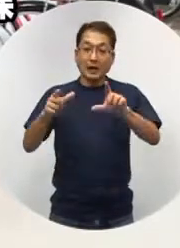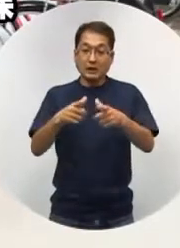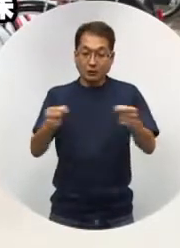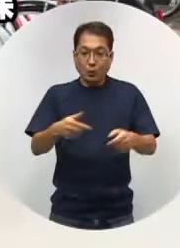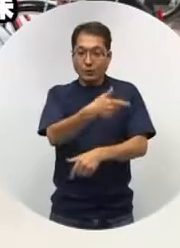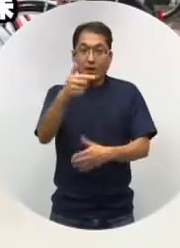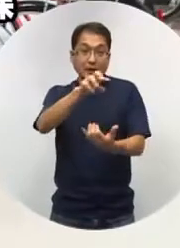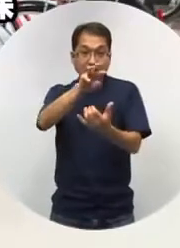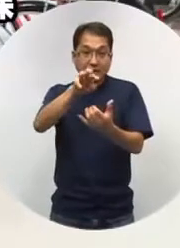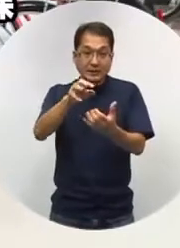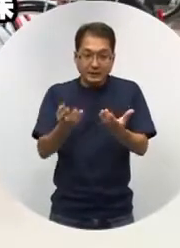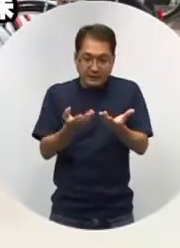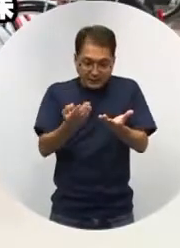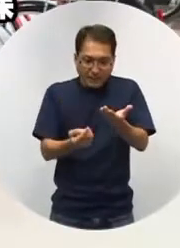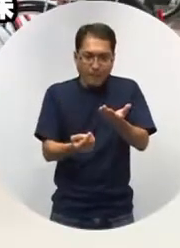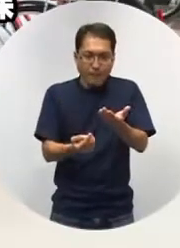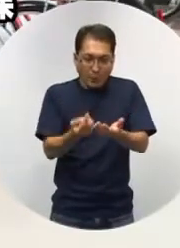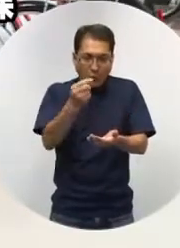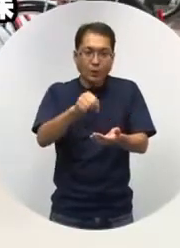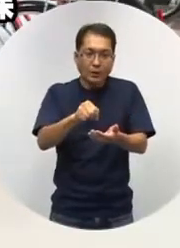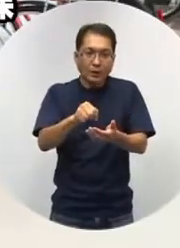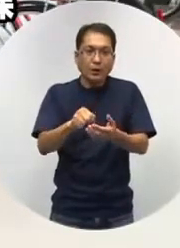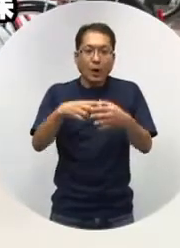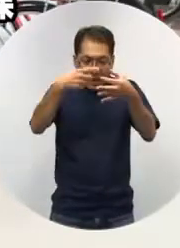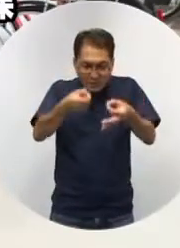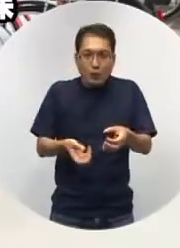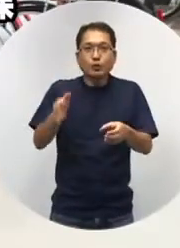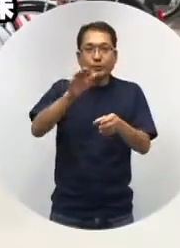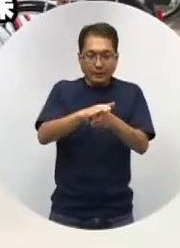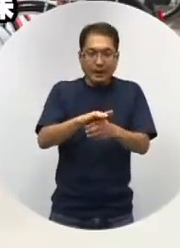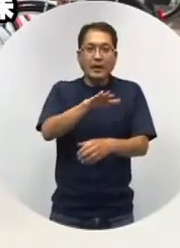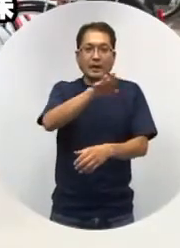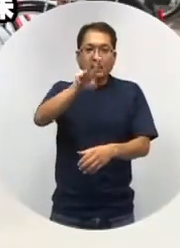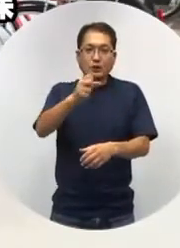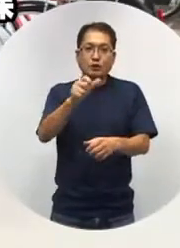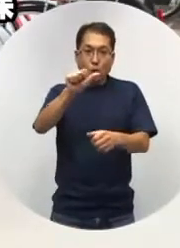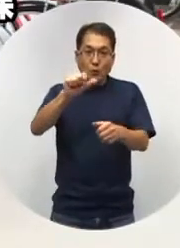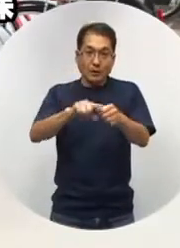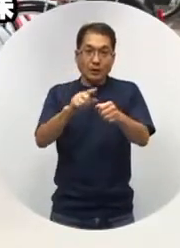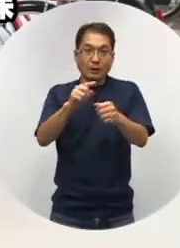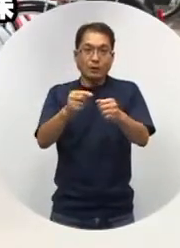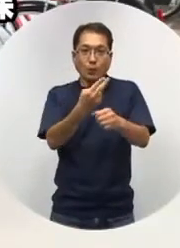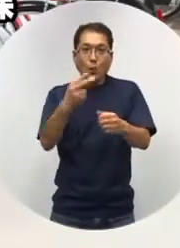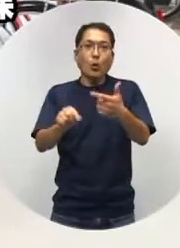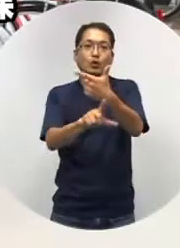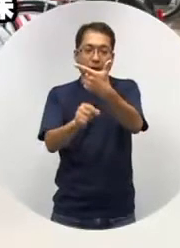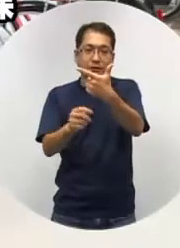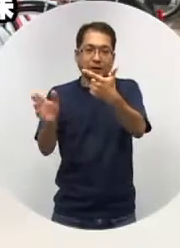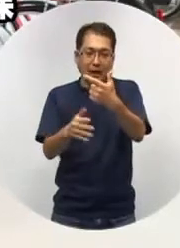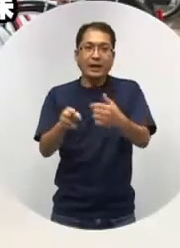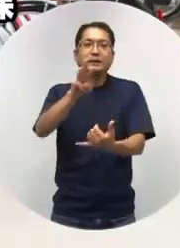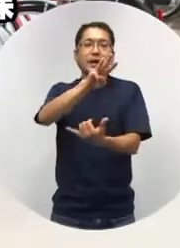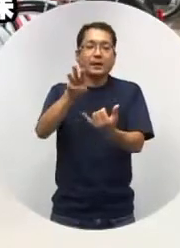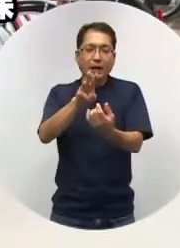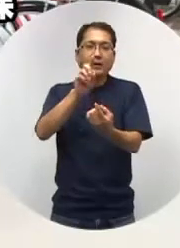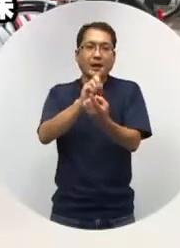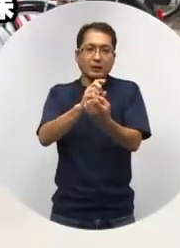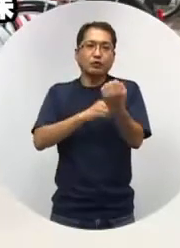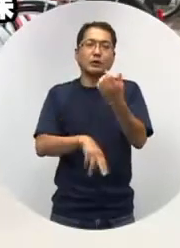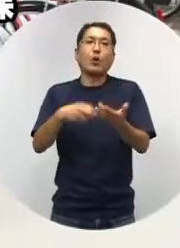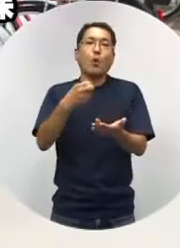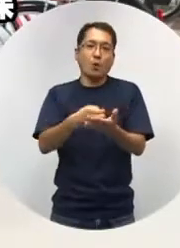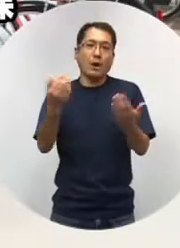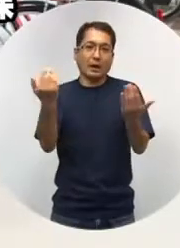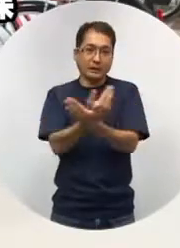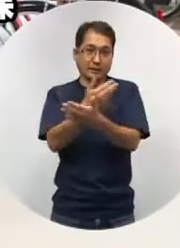の教訓を受けまして、平成25年度6月より、災害対策基本法が一部改正となりました。